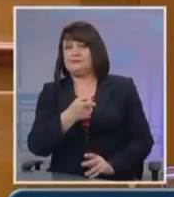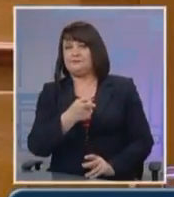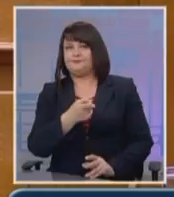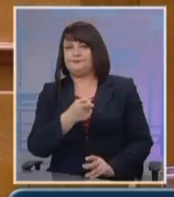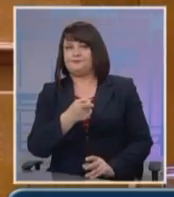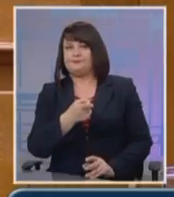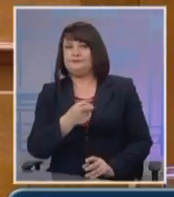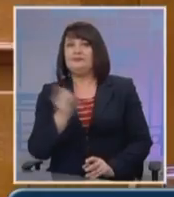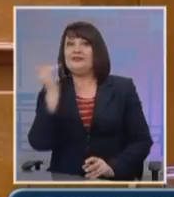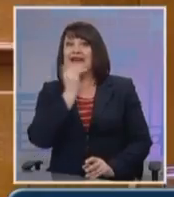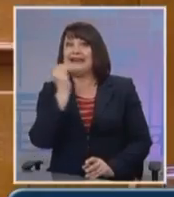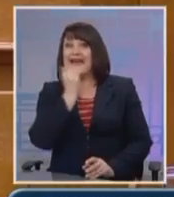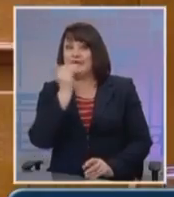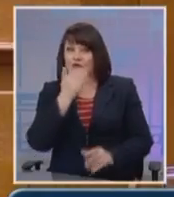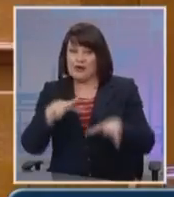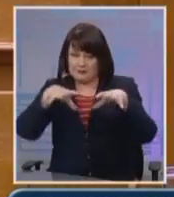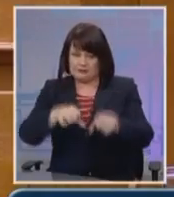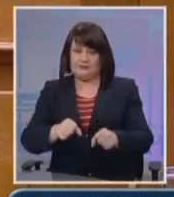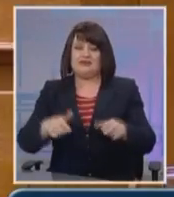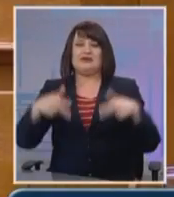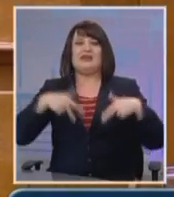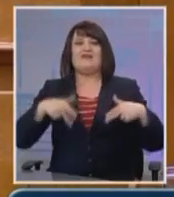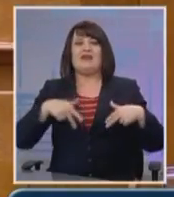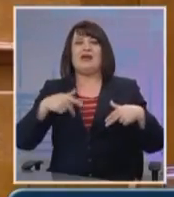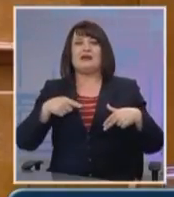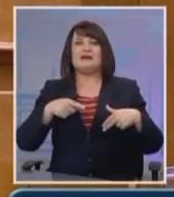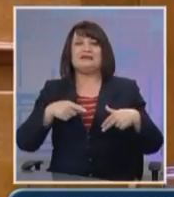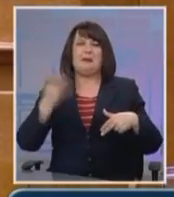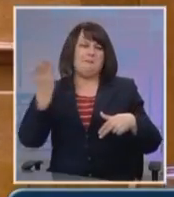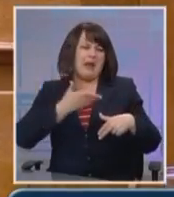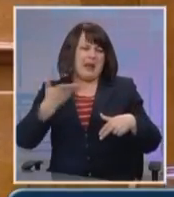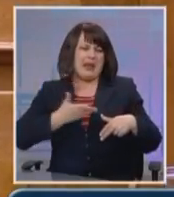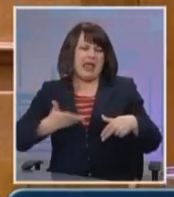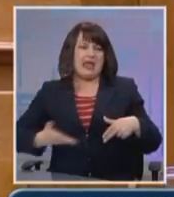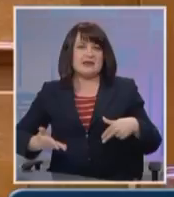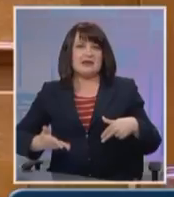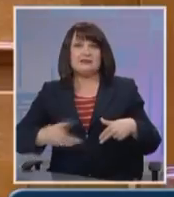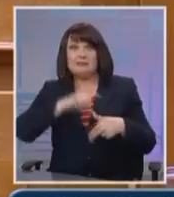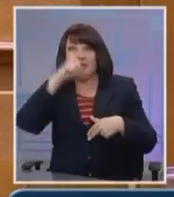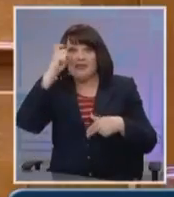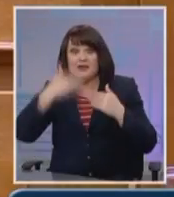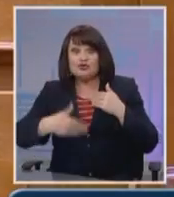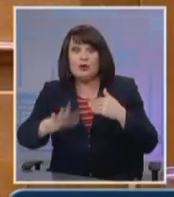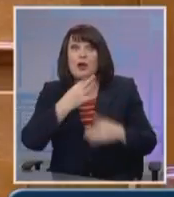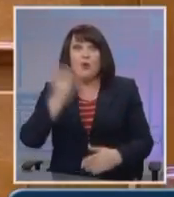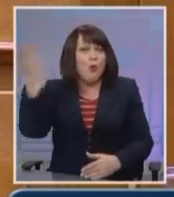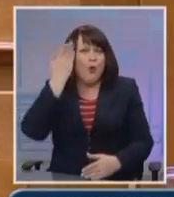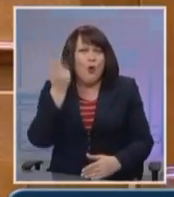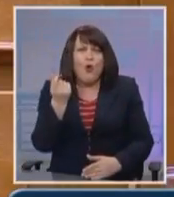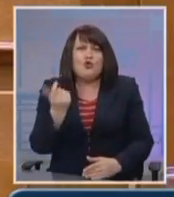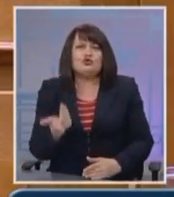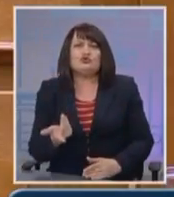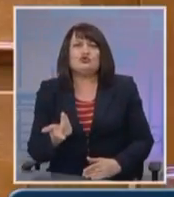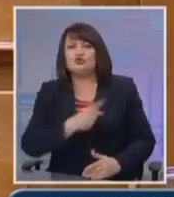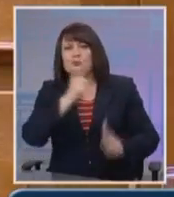της σύντομης παραμονής στην εξουσία δεν θα επουλουθούν δυστυχώς εύκολα. γιατί το κόστος της